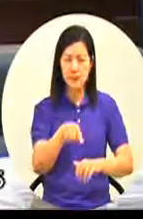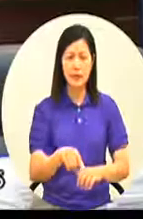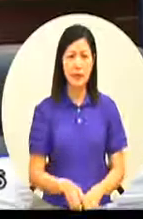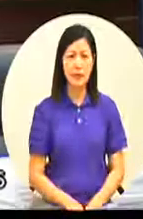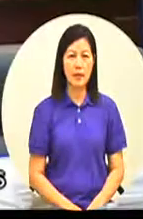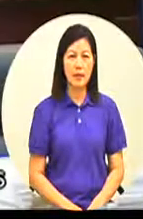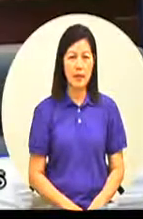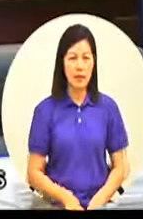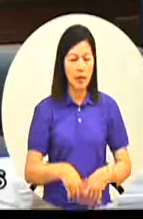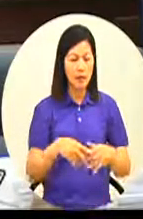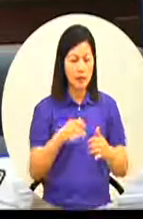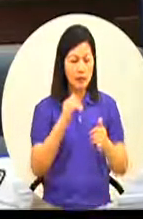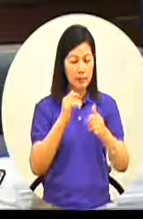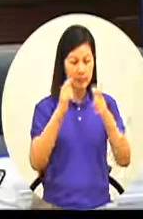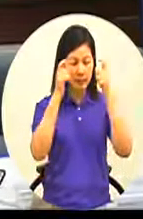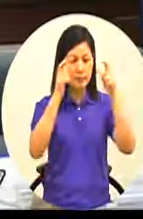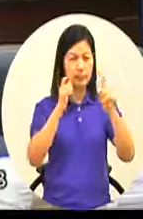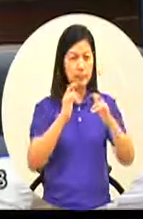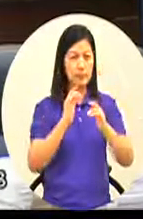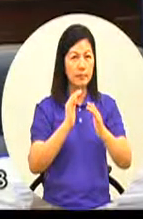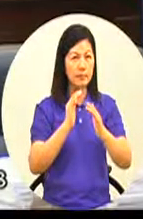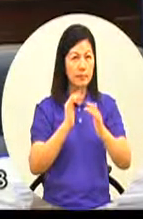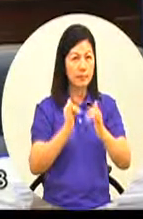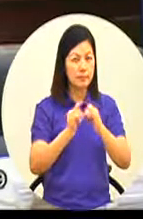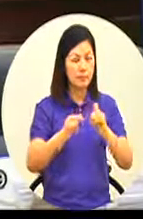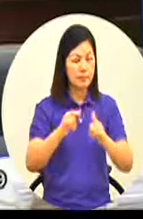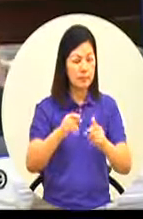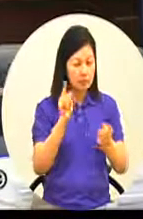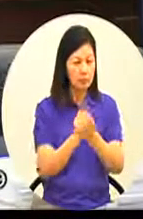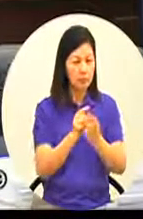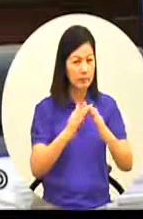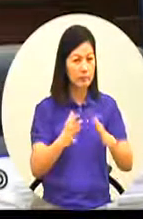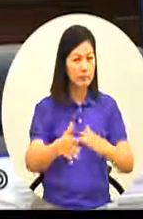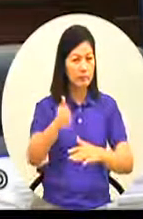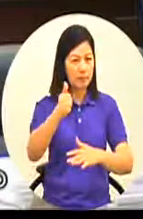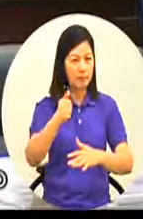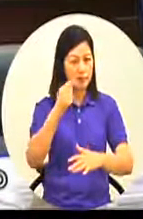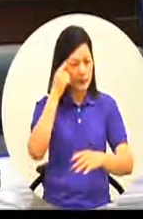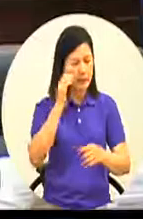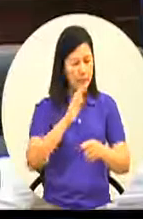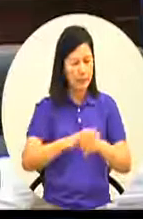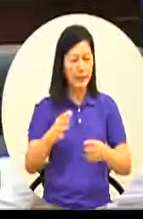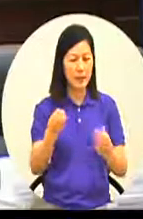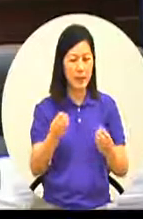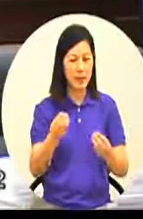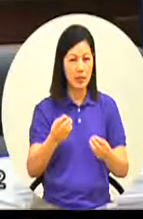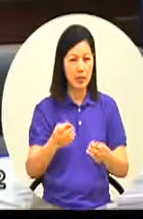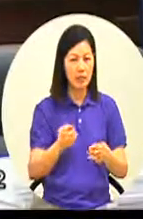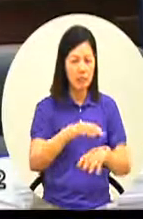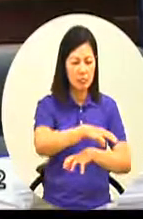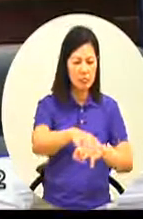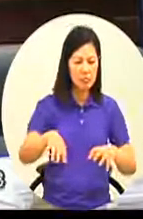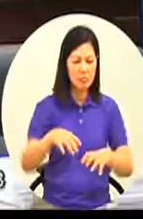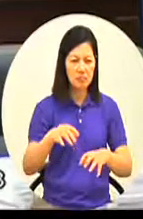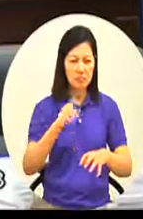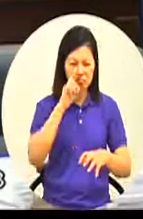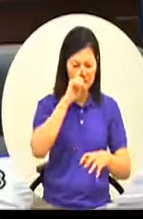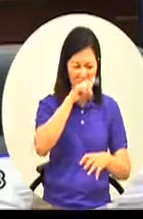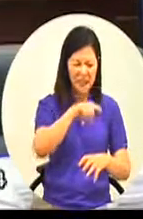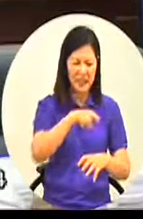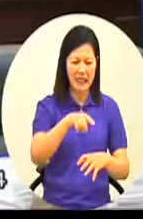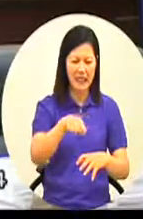雄市民对于市长比较不满意的，可能这直接上就是对一个环境的整齐，他 们对这个期